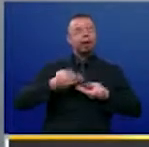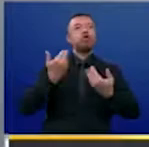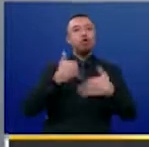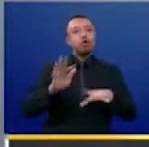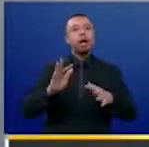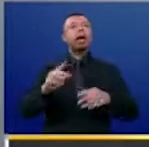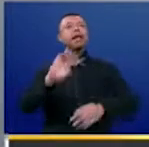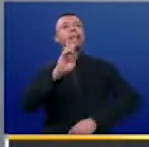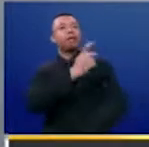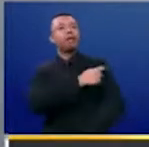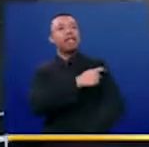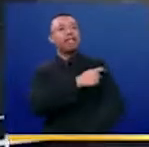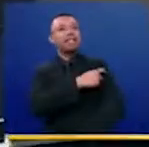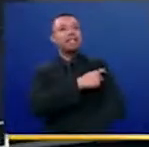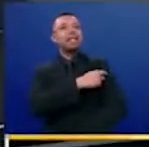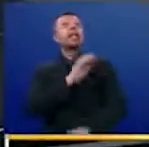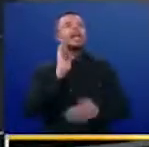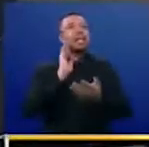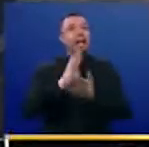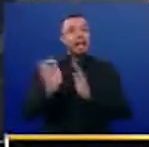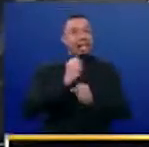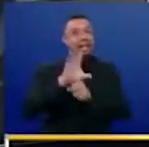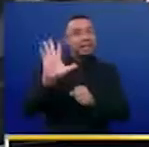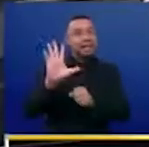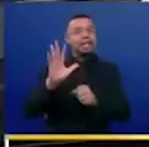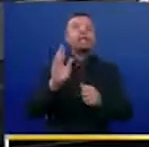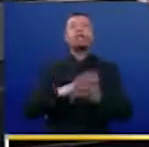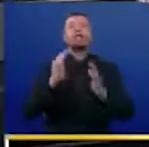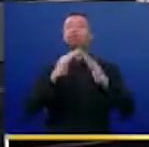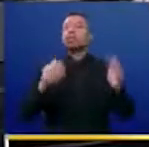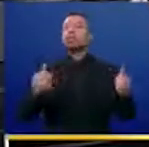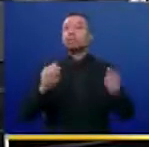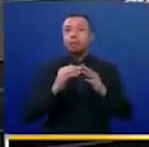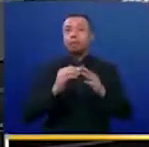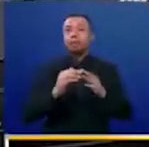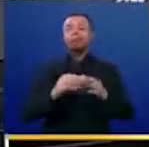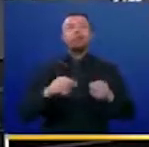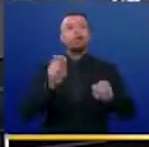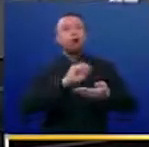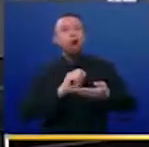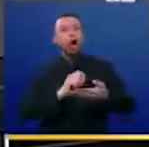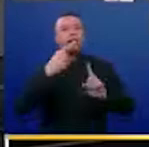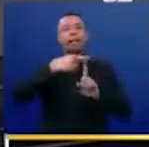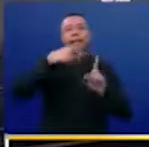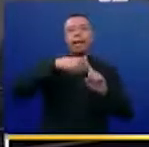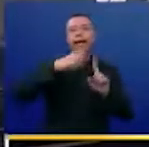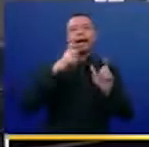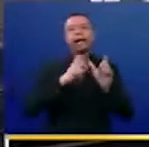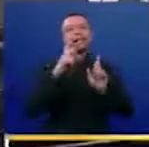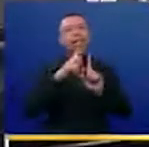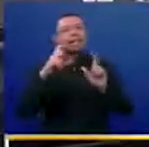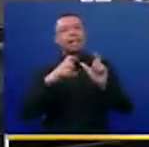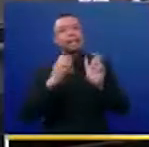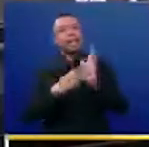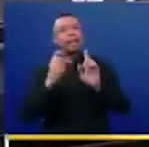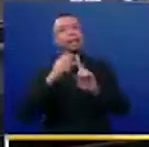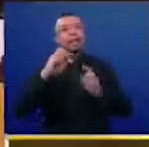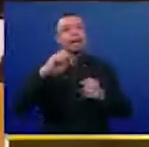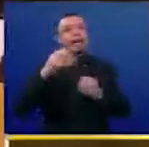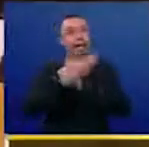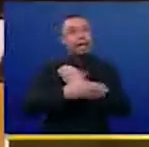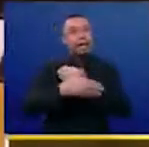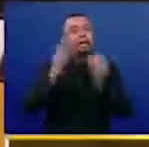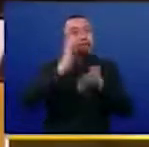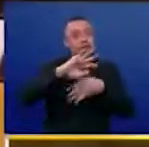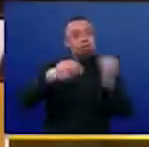imunisasi vaksinasi gratis di Puskesmas sekolah TK SD SMP Negeri gratis bahkan tahun